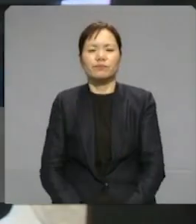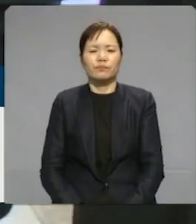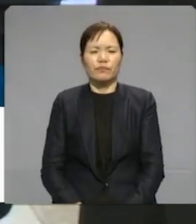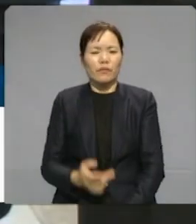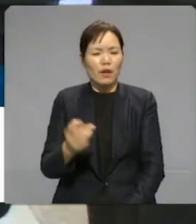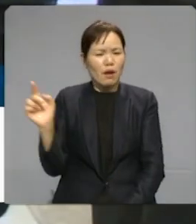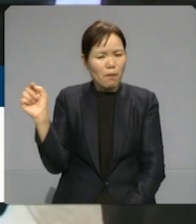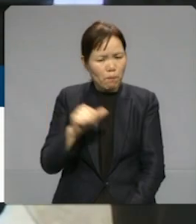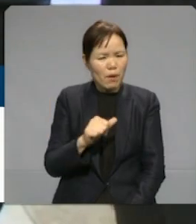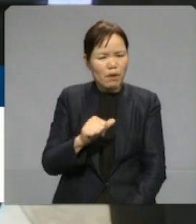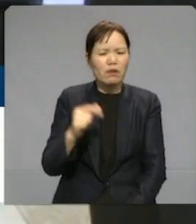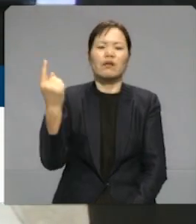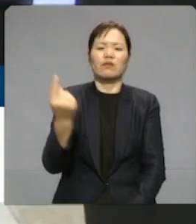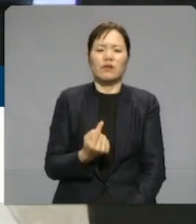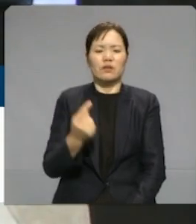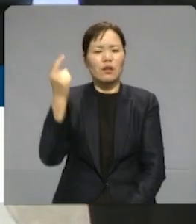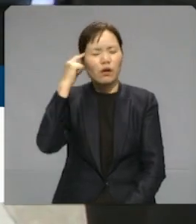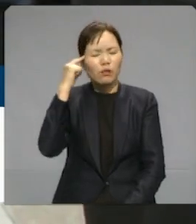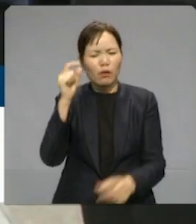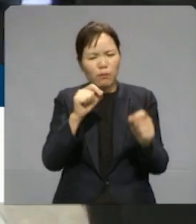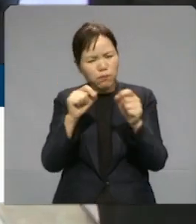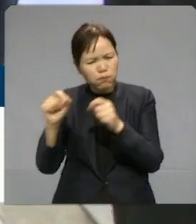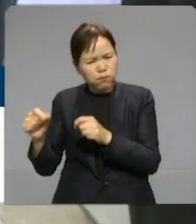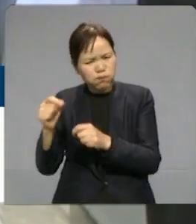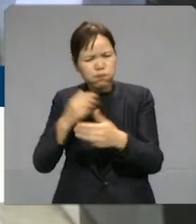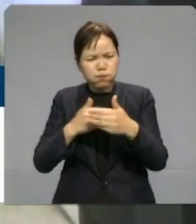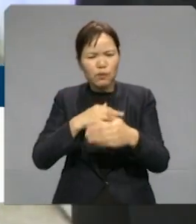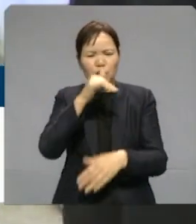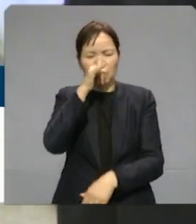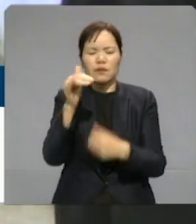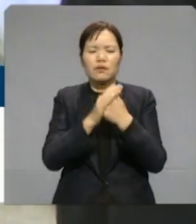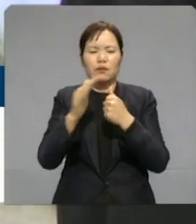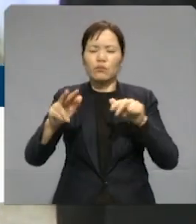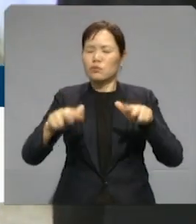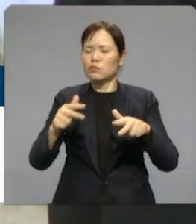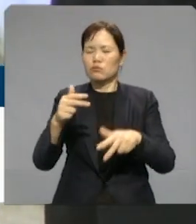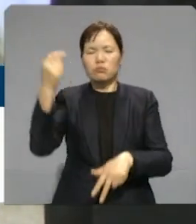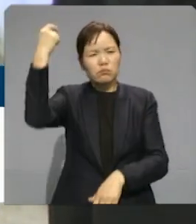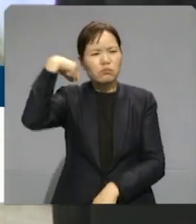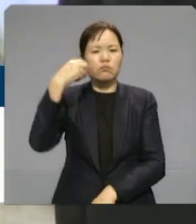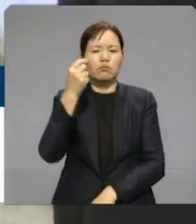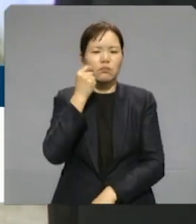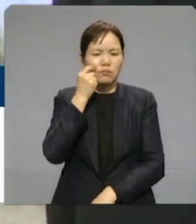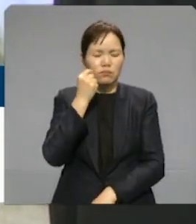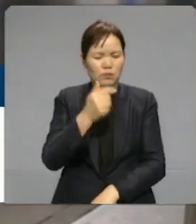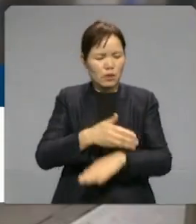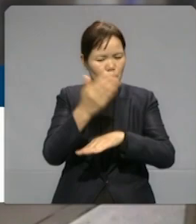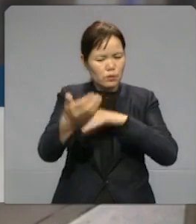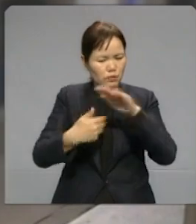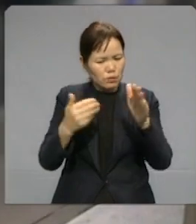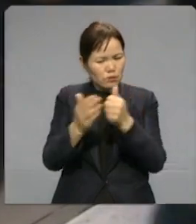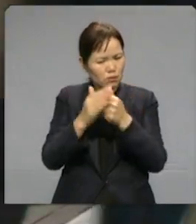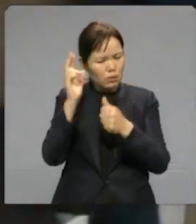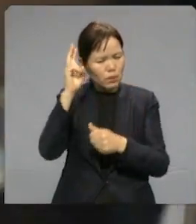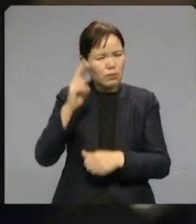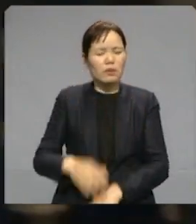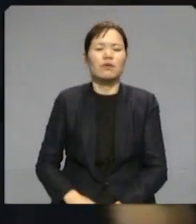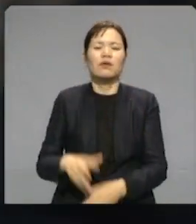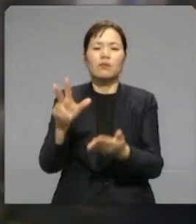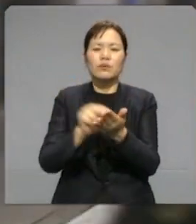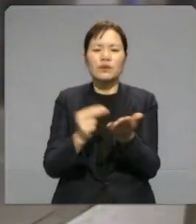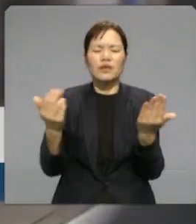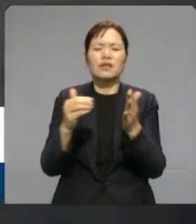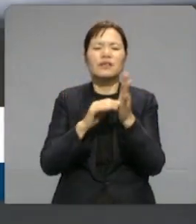더 일부러 일찍 나왔어요. 지연될 것 같아서 불안해서. 아직까지는 크게 못 느껴요. 9시 전이라 그런지. 문제는